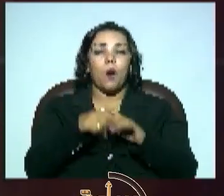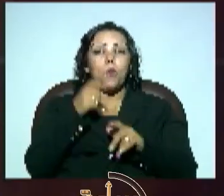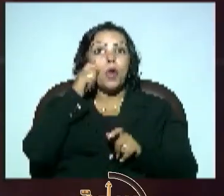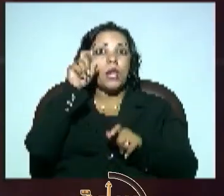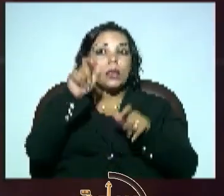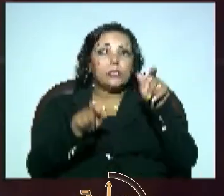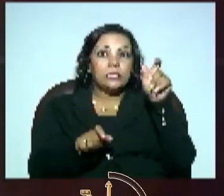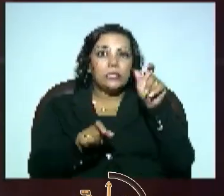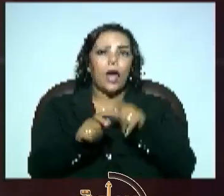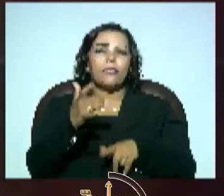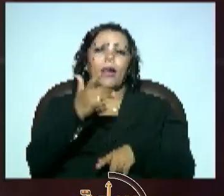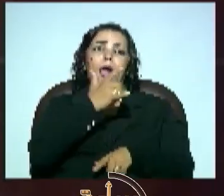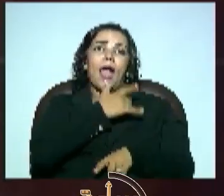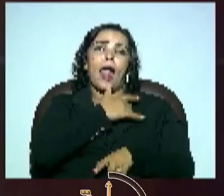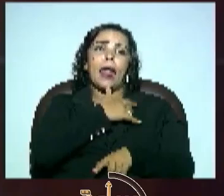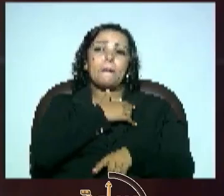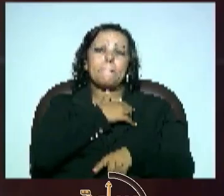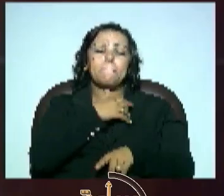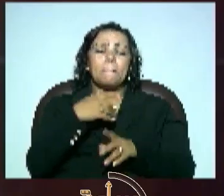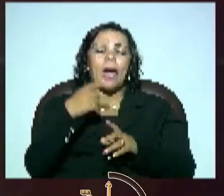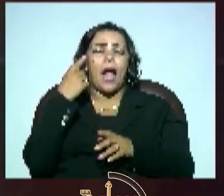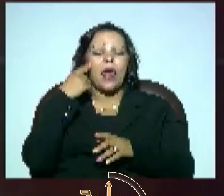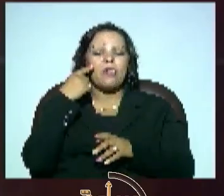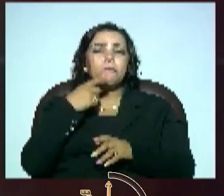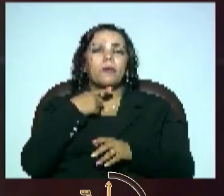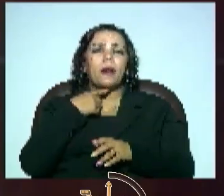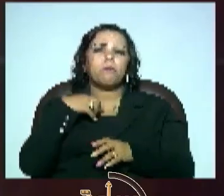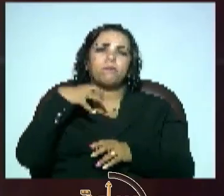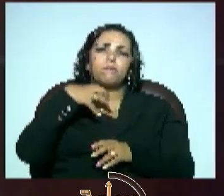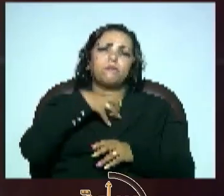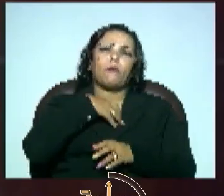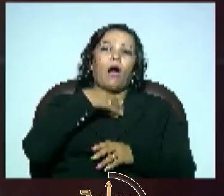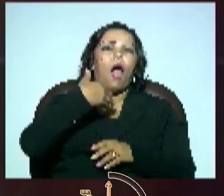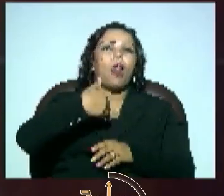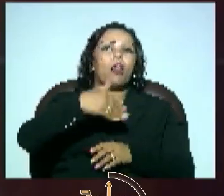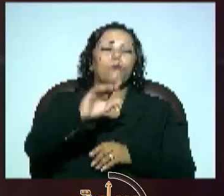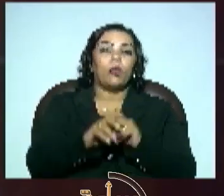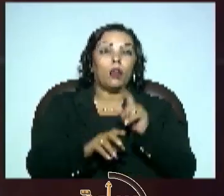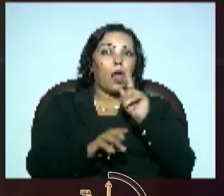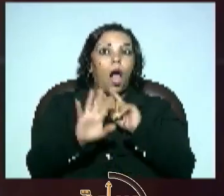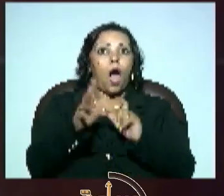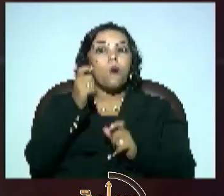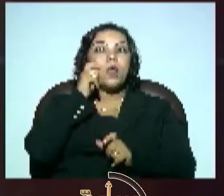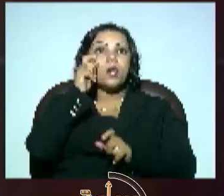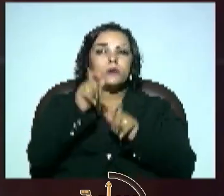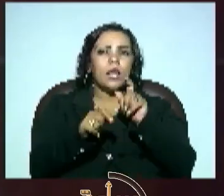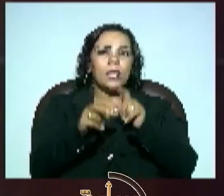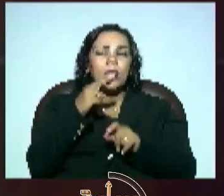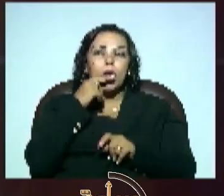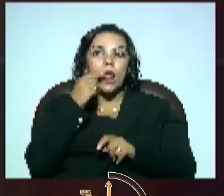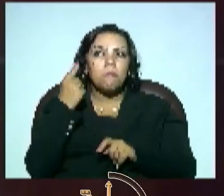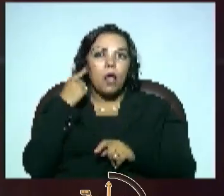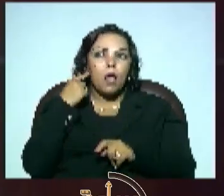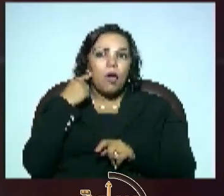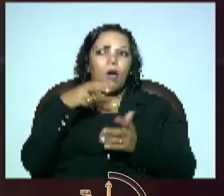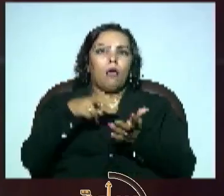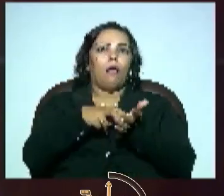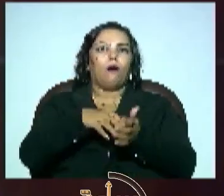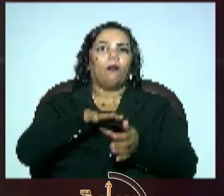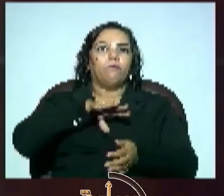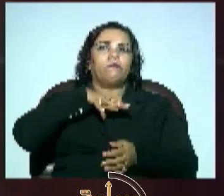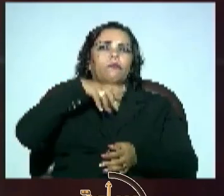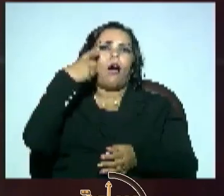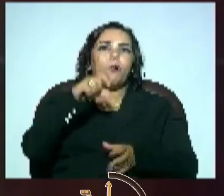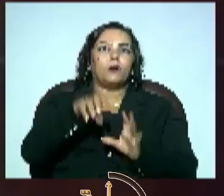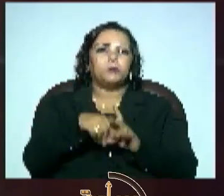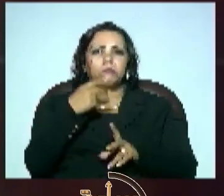اللي بقلبه يميل ناحية الاحباط المستمر، او الانسان اللي كلمة تخوفه